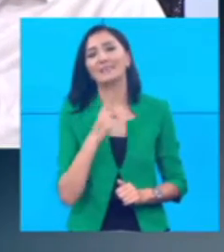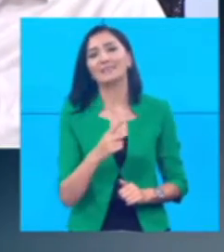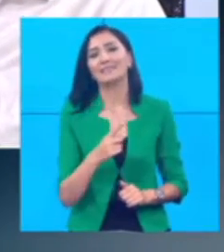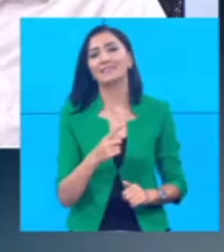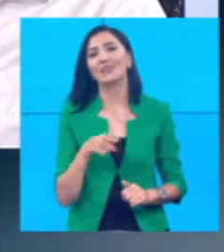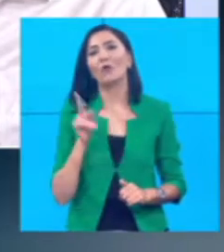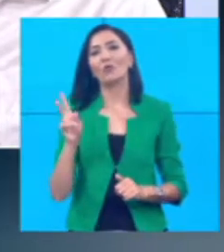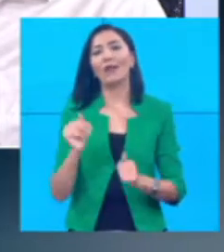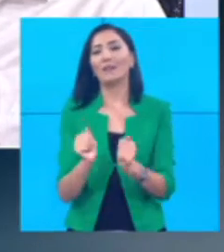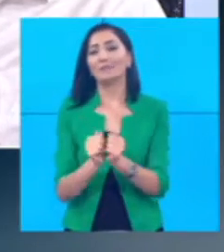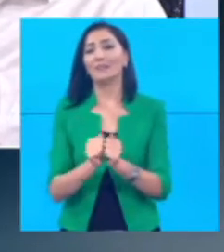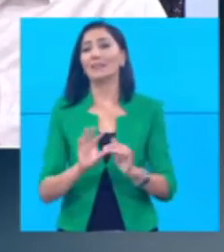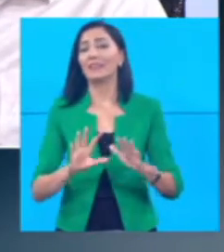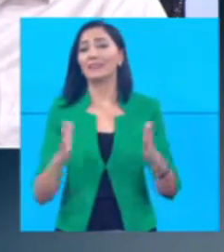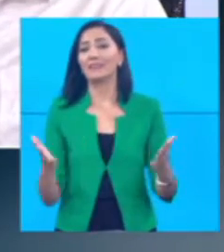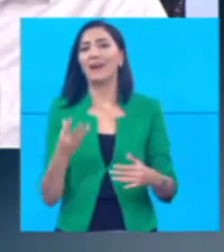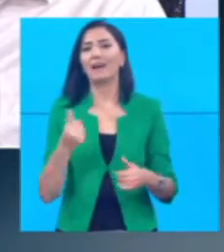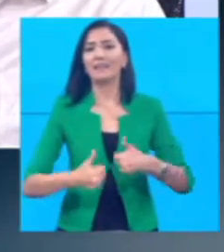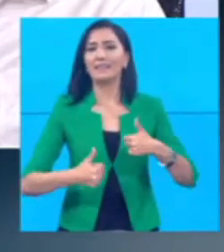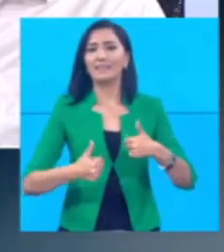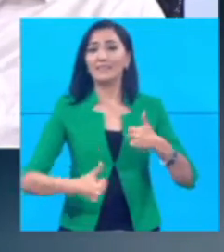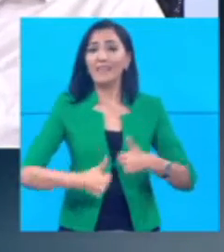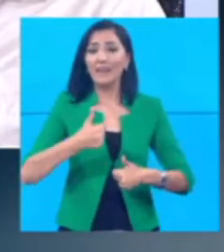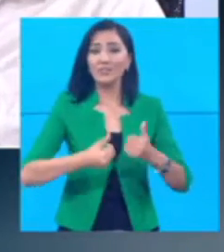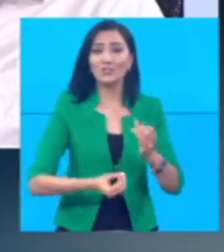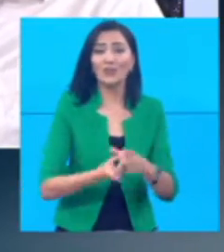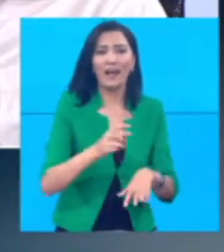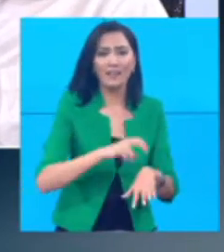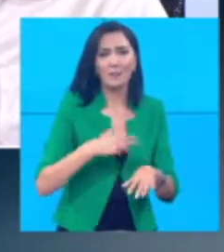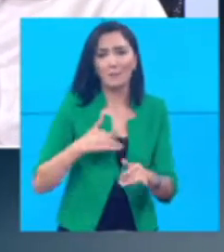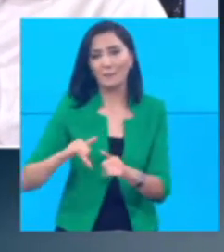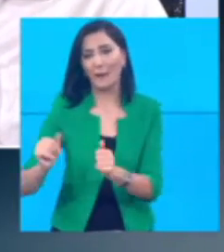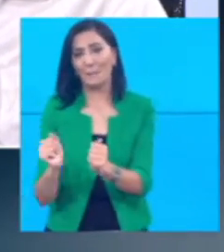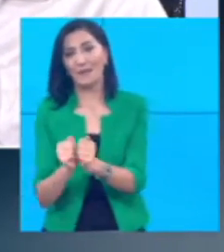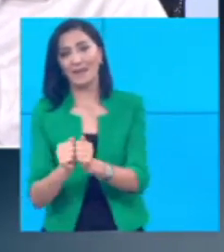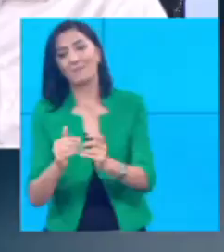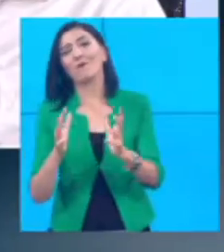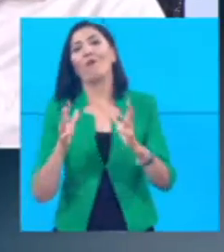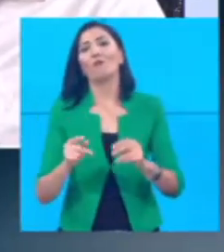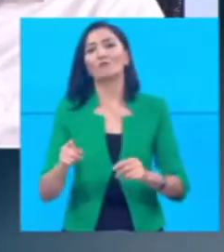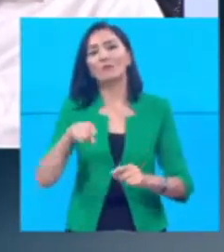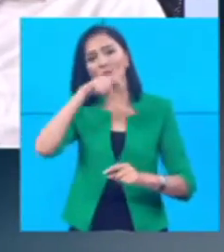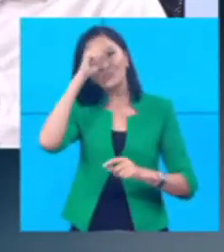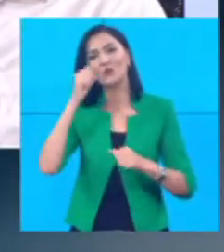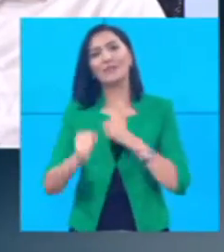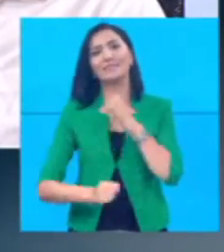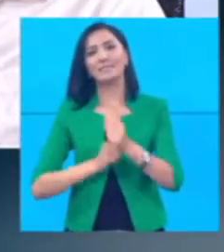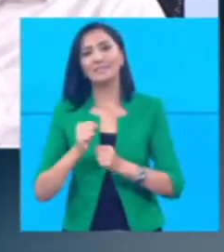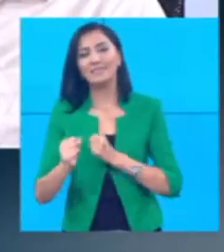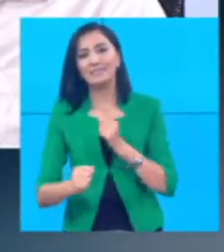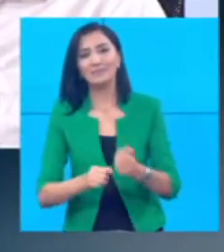hepsine. Onlarla beraber ta yarışa çıkacağı ana kadar hep yanlarında oluyorum. Yani